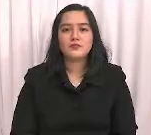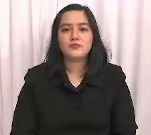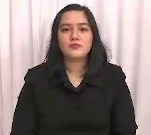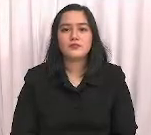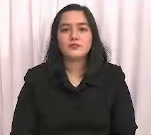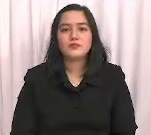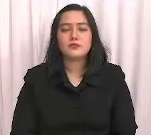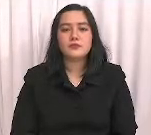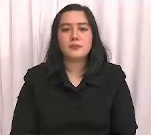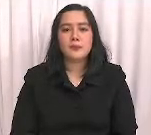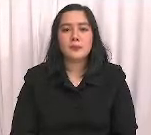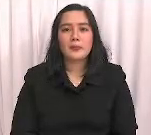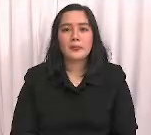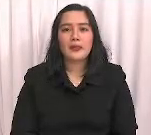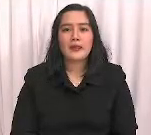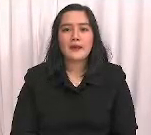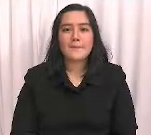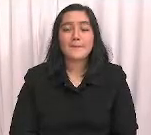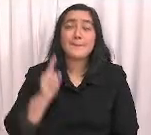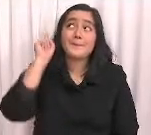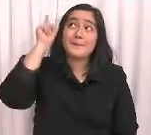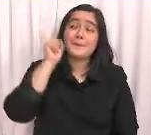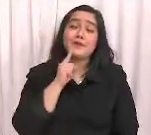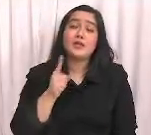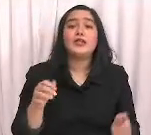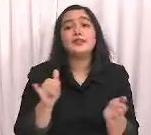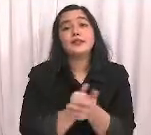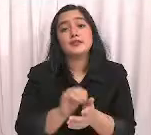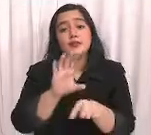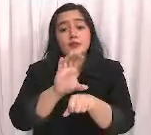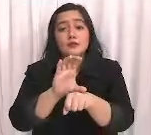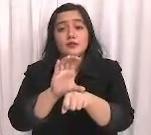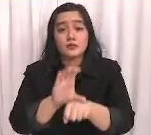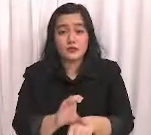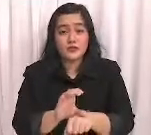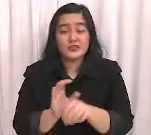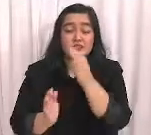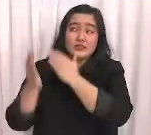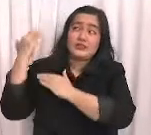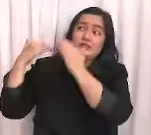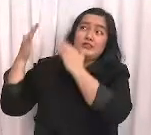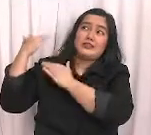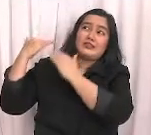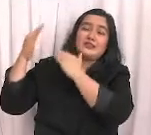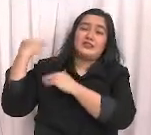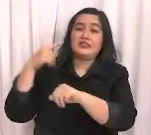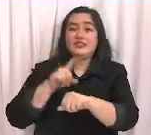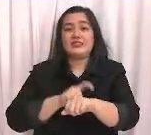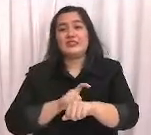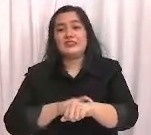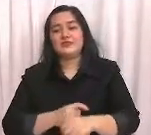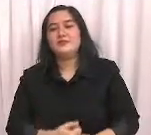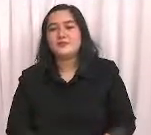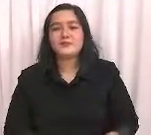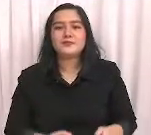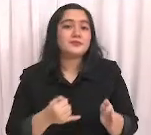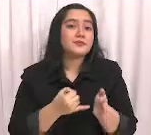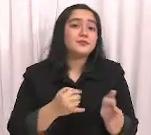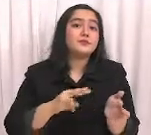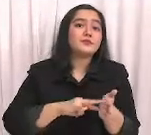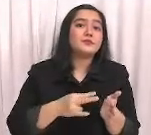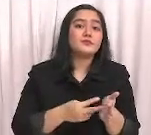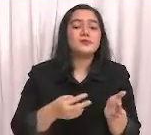ko sa inyo. Ito po yung kultura noong araw. You see, ang ibig sabihin nito ay naghahanap pa siya sa